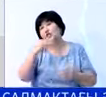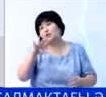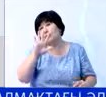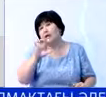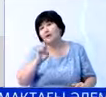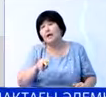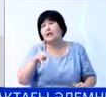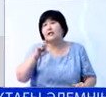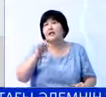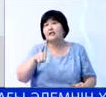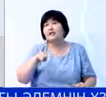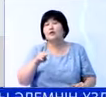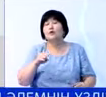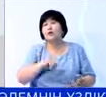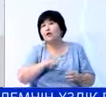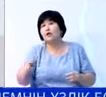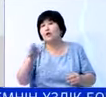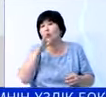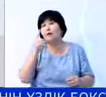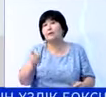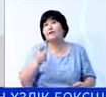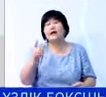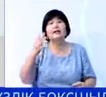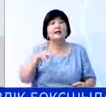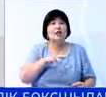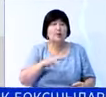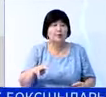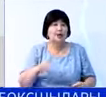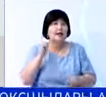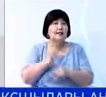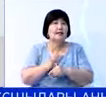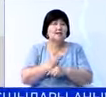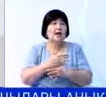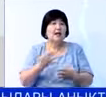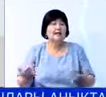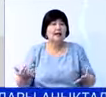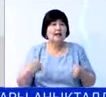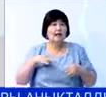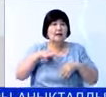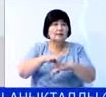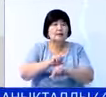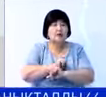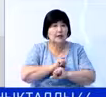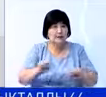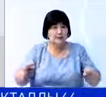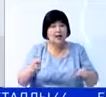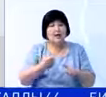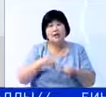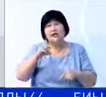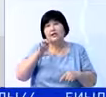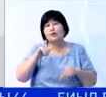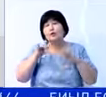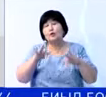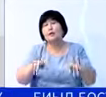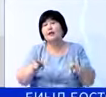балл, тестілеуден кететін уақыт 1 сағат 40 минут. Тыйым салған заттарды алып кіруге ниеттенген және тестілеу